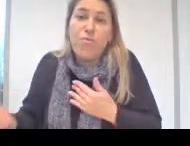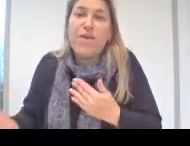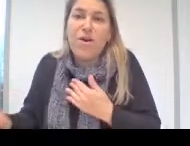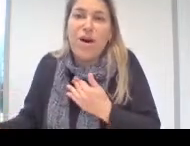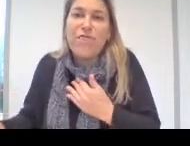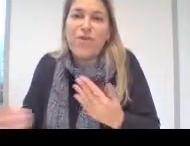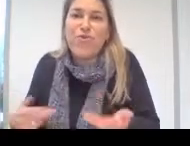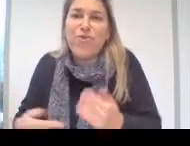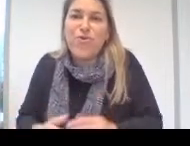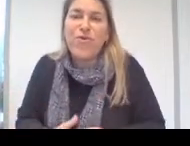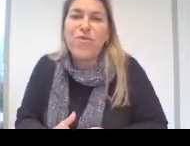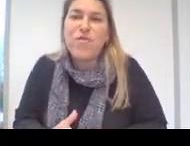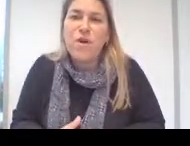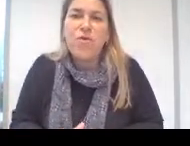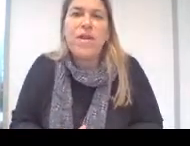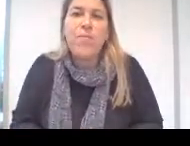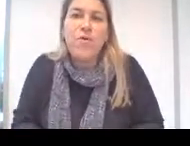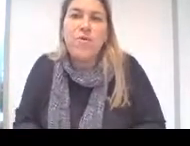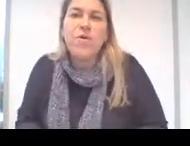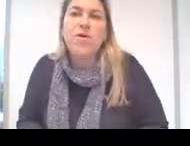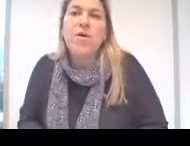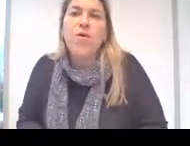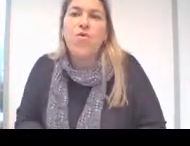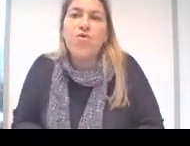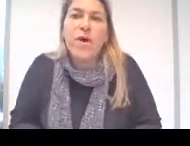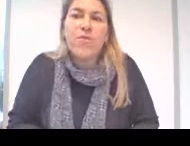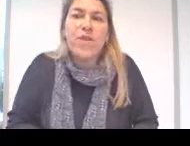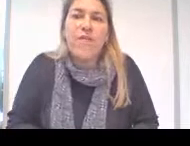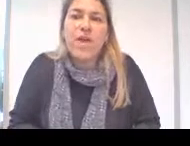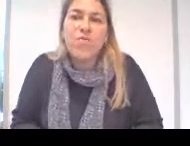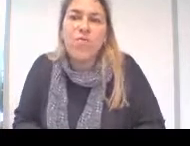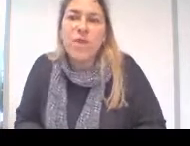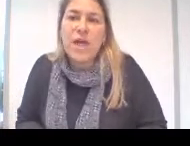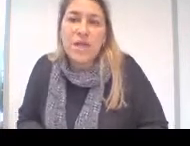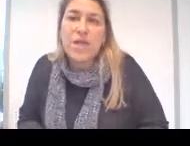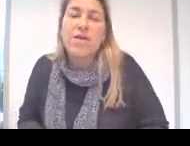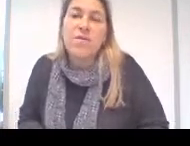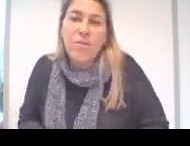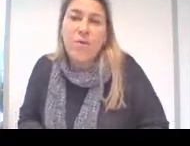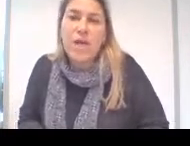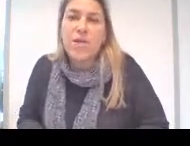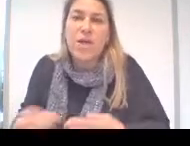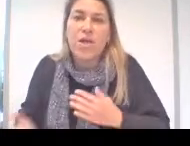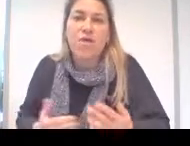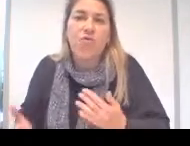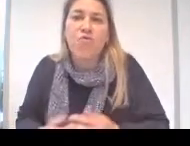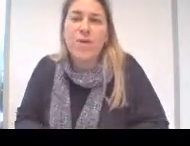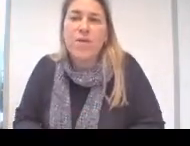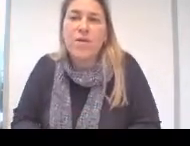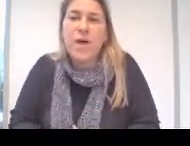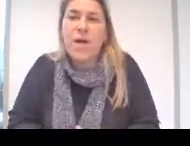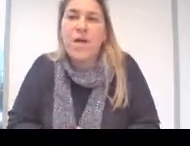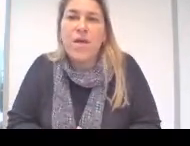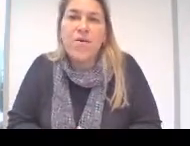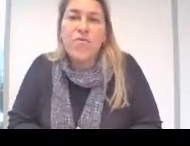le public qui est en réflexion sur leur orientation accorde l'importance aux horaires de travail et aux modalités temporelles, c'est-à-dire les horaires coupés,